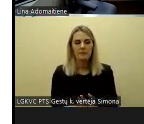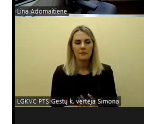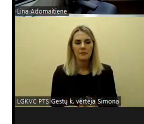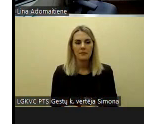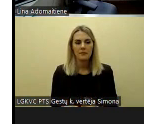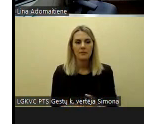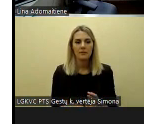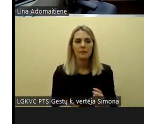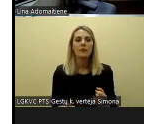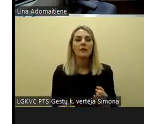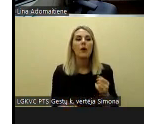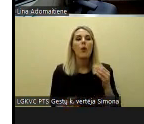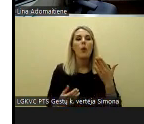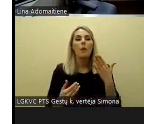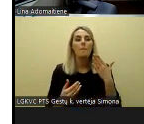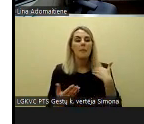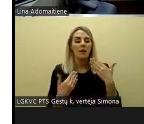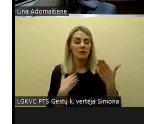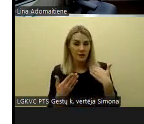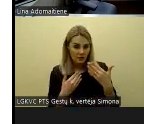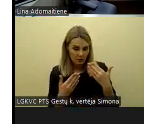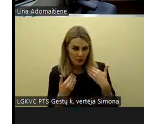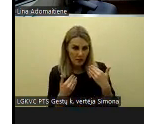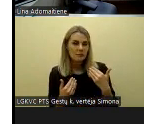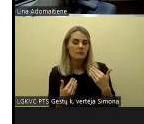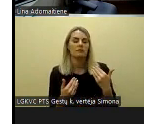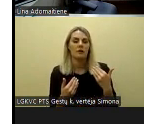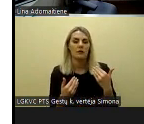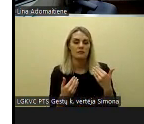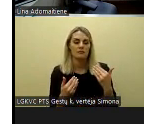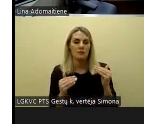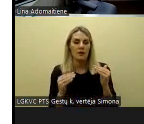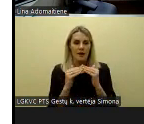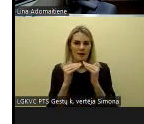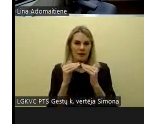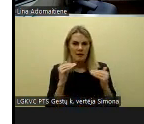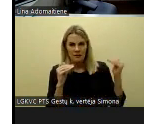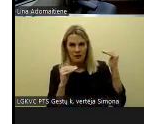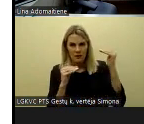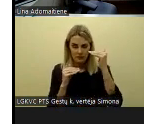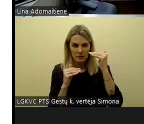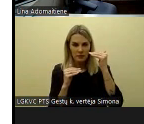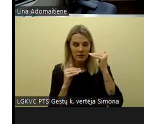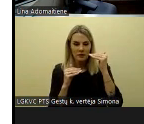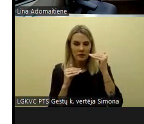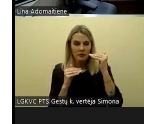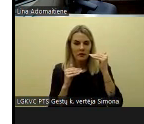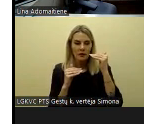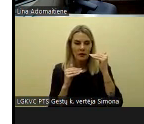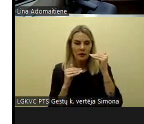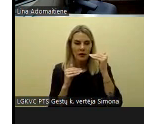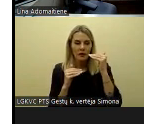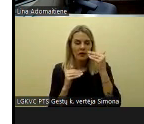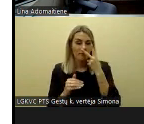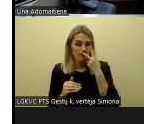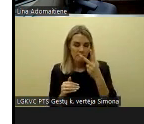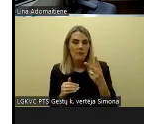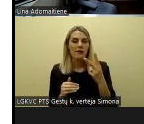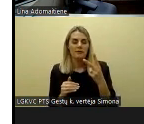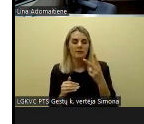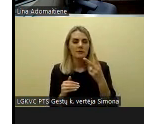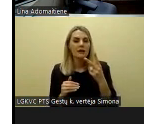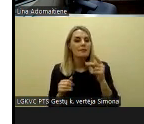kolaboraciją, bendradarbiavimą, aukštesnėme lygyje. Tai matysime, kad jis užtikrina mokytojams